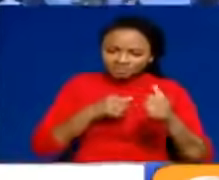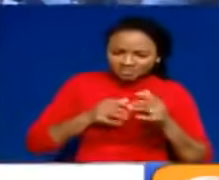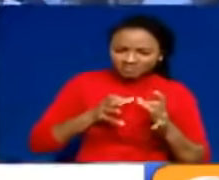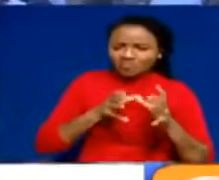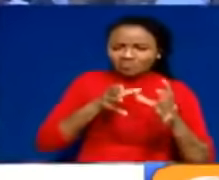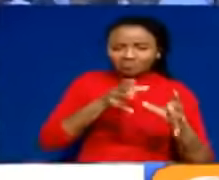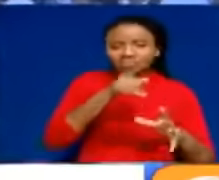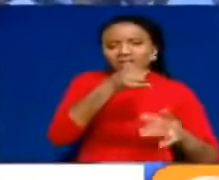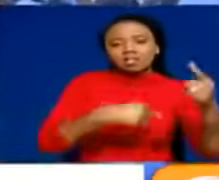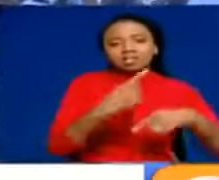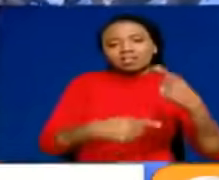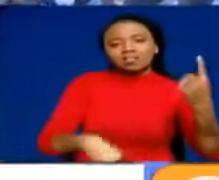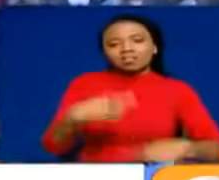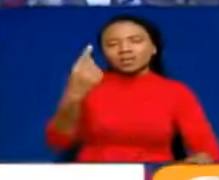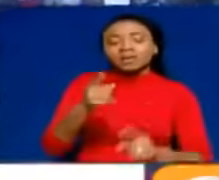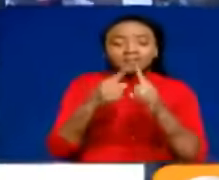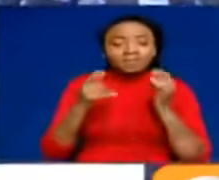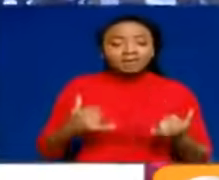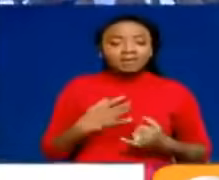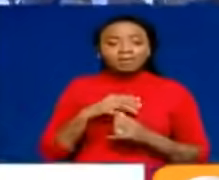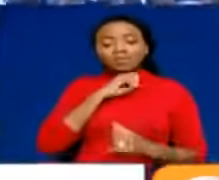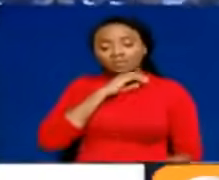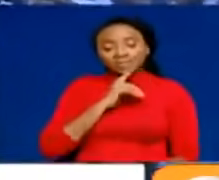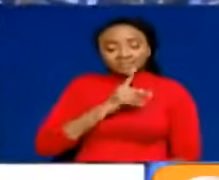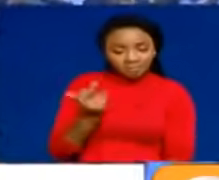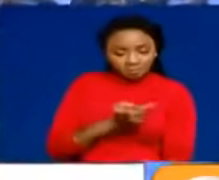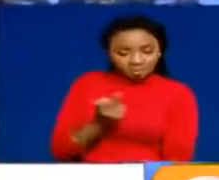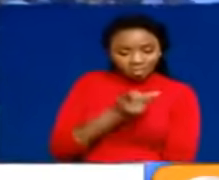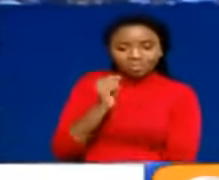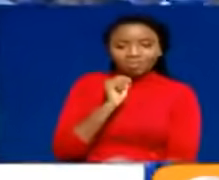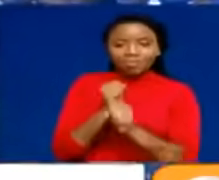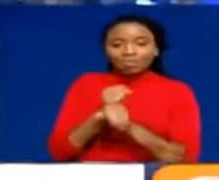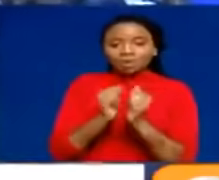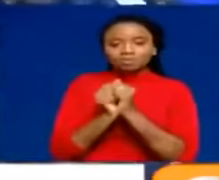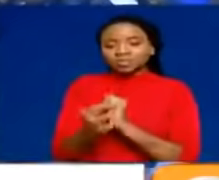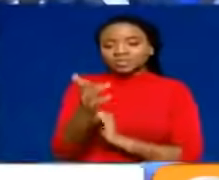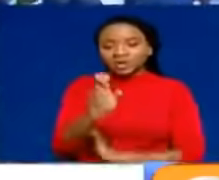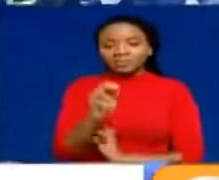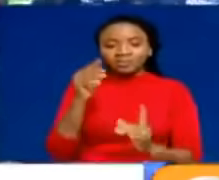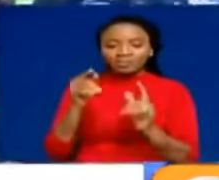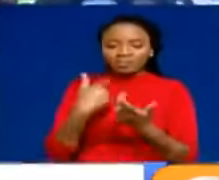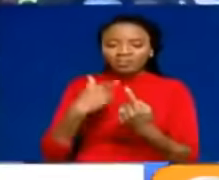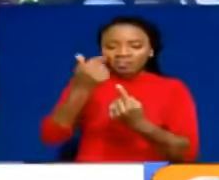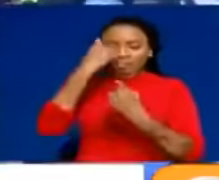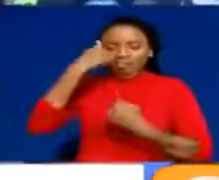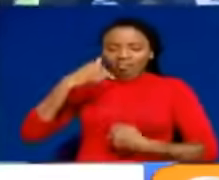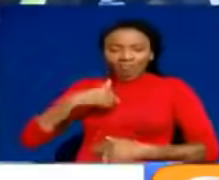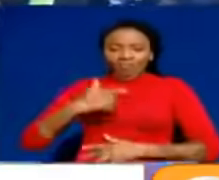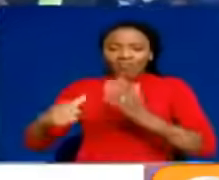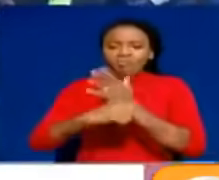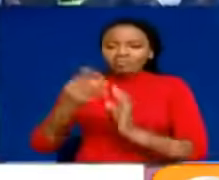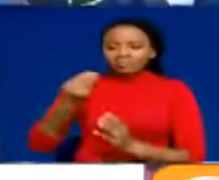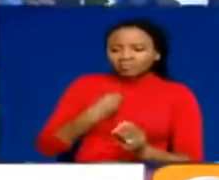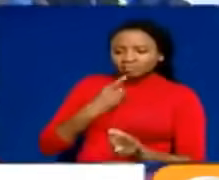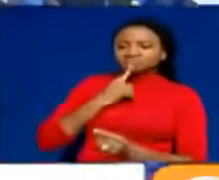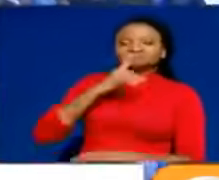rais. Ruto sasa akiwalaumu Rais Kenyatta na Raila Odinga kwa kuungana na kudai kudhalilishwa. Sasa wanaanza kuniweka majina,